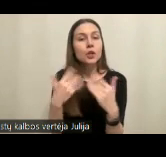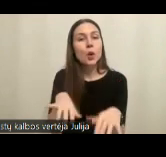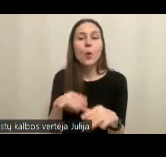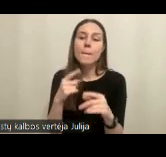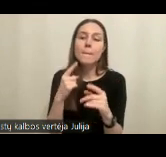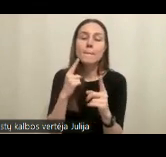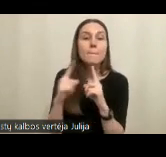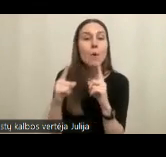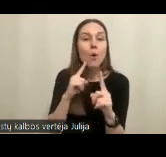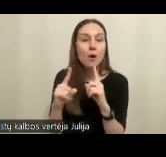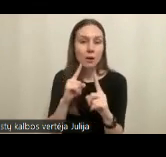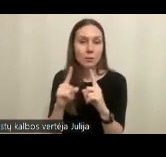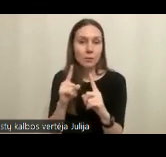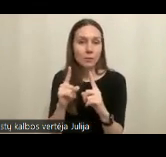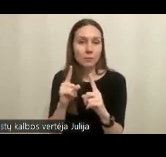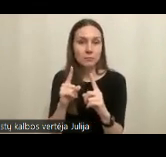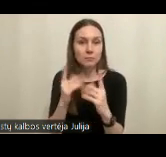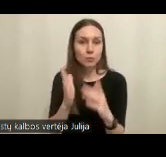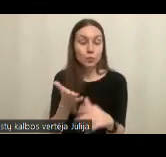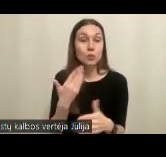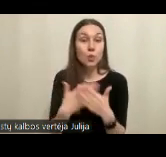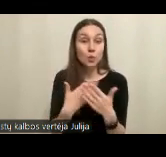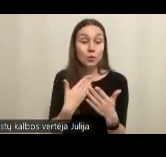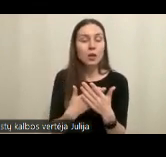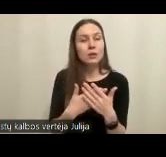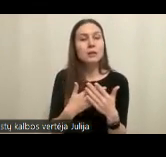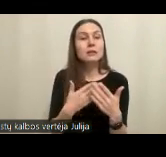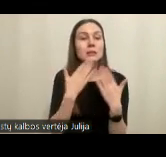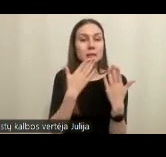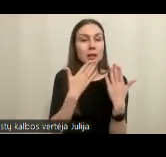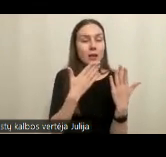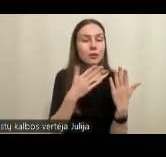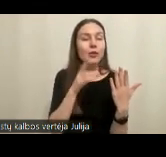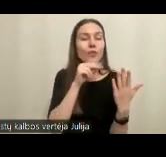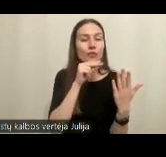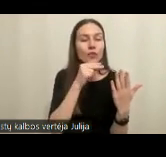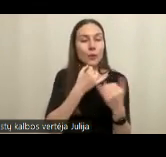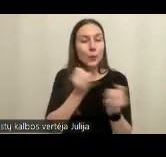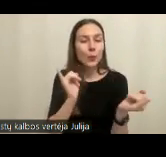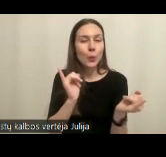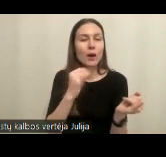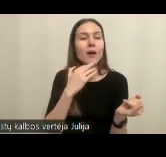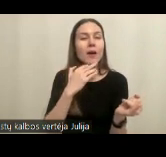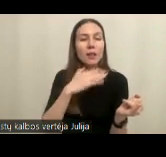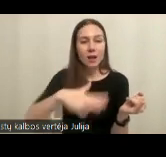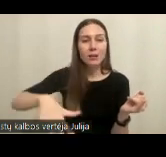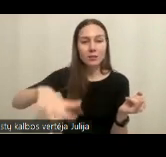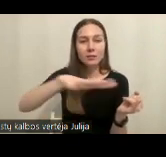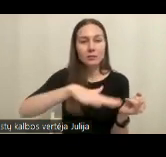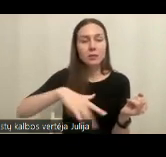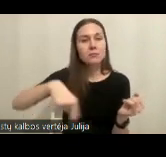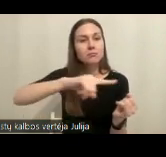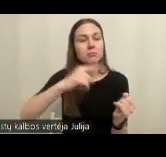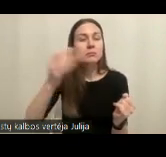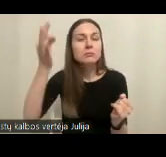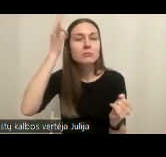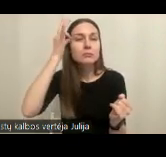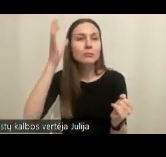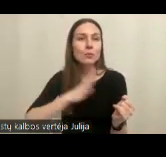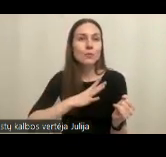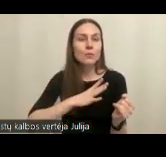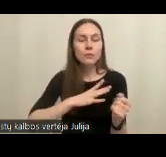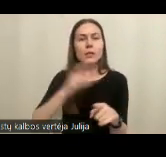nes jūs skaitote visai klasiai. Jie visi gali prisiminti, pavyzdžiui, ypač tam tikrose situacijose